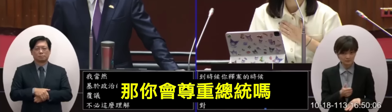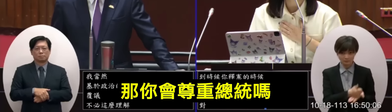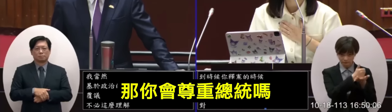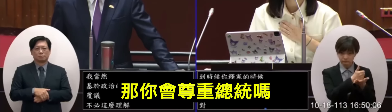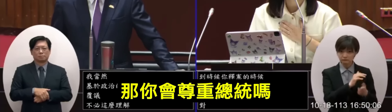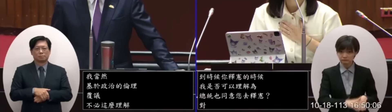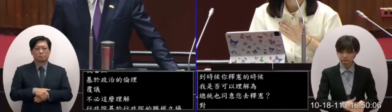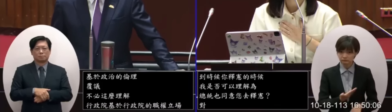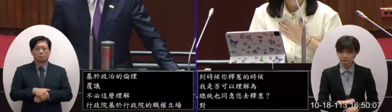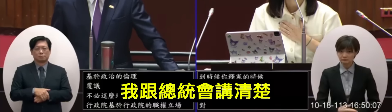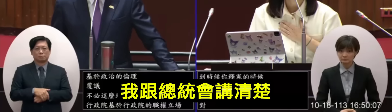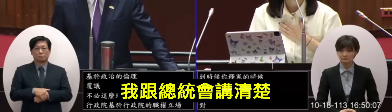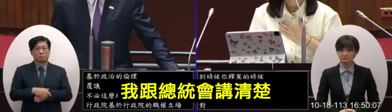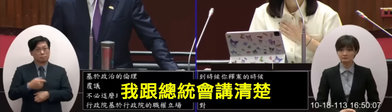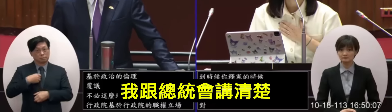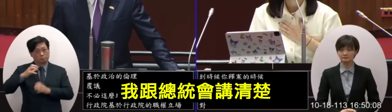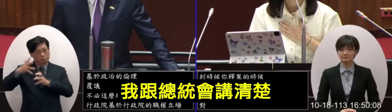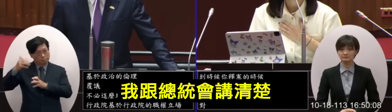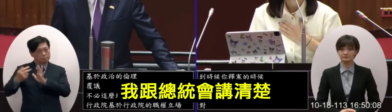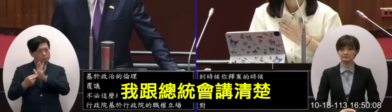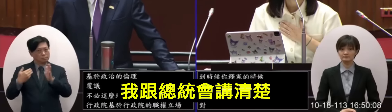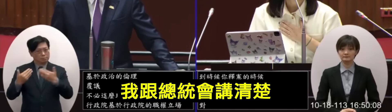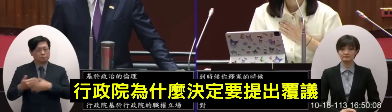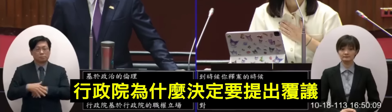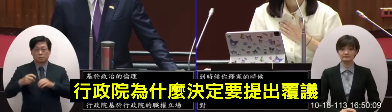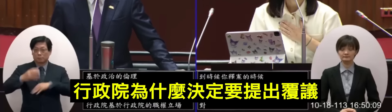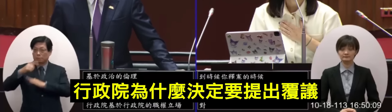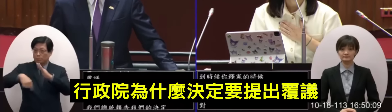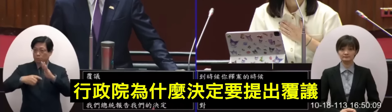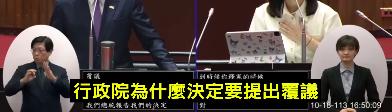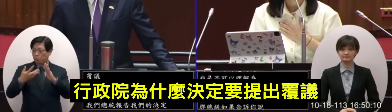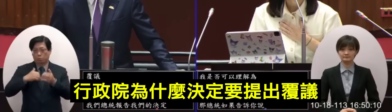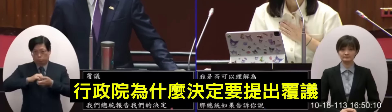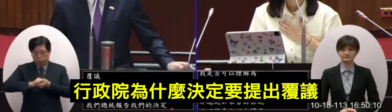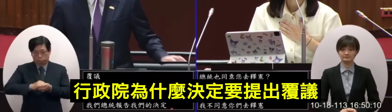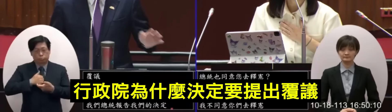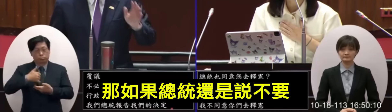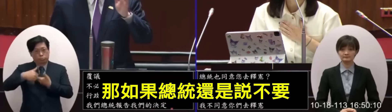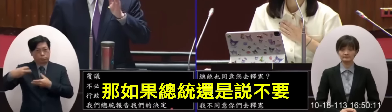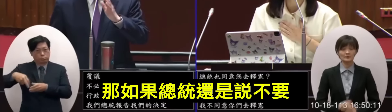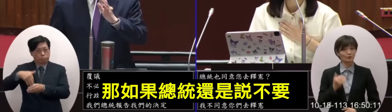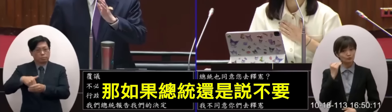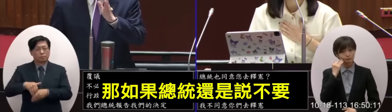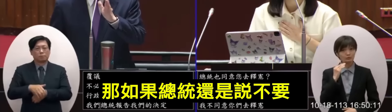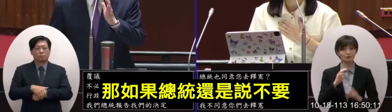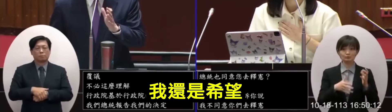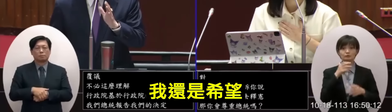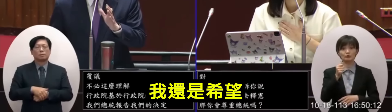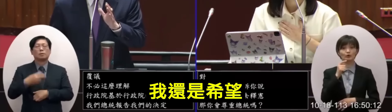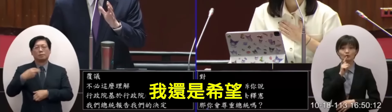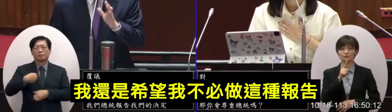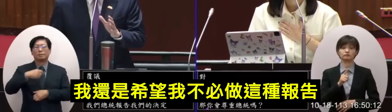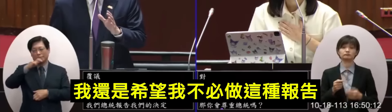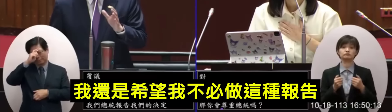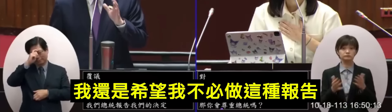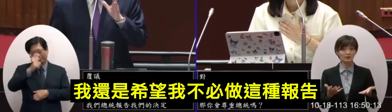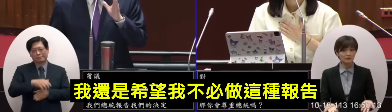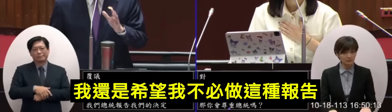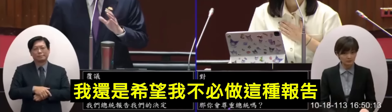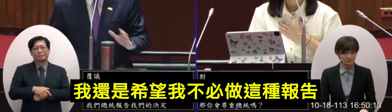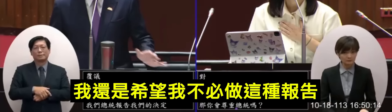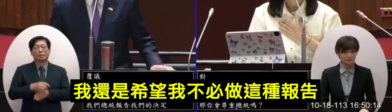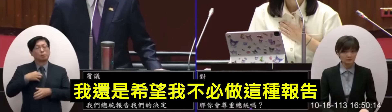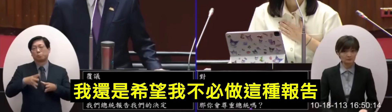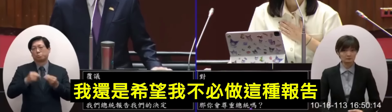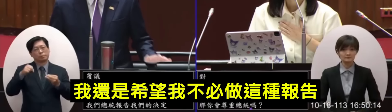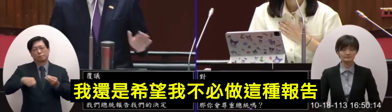重总统吗？ 我跟总统会讲清楚，行政院为什么决定要提出复议。 那如果总统还是说不要， 我还希望。